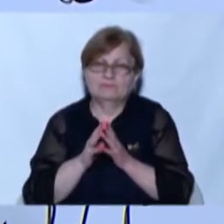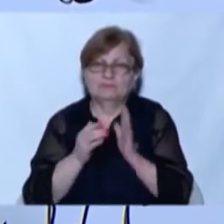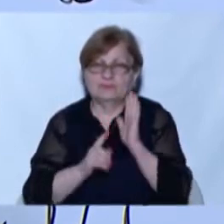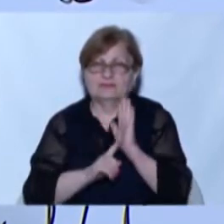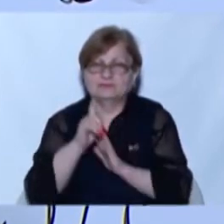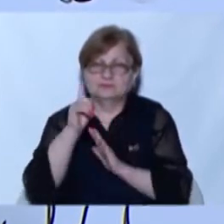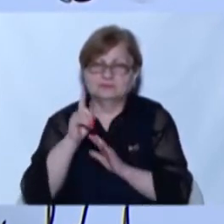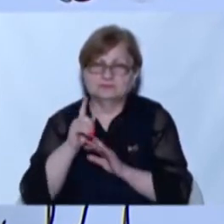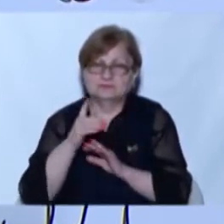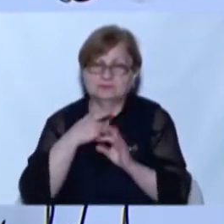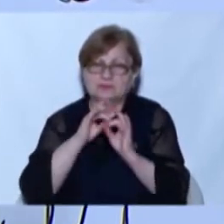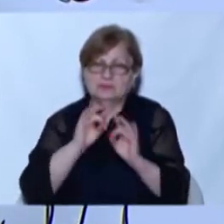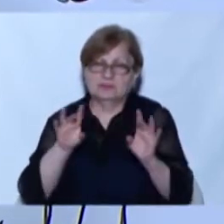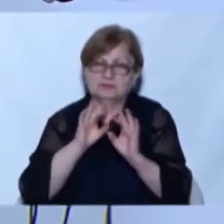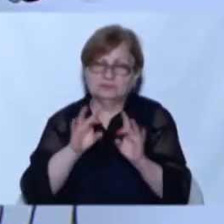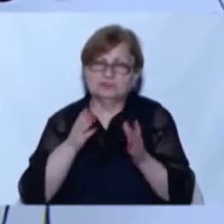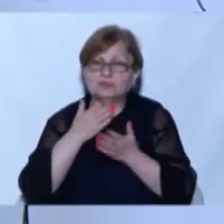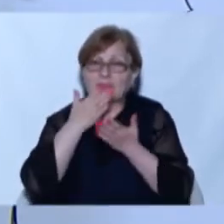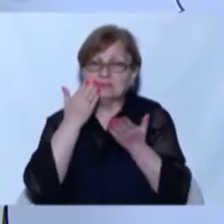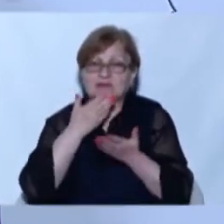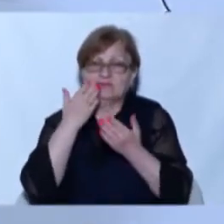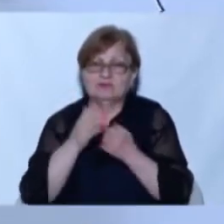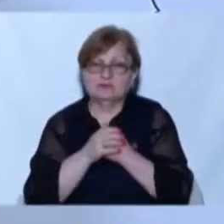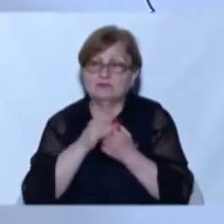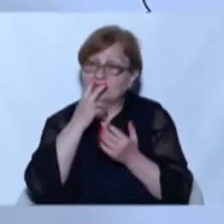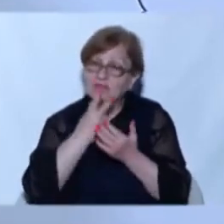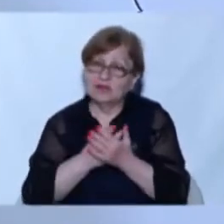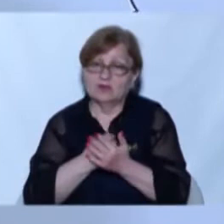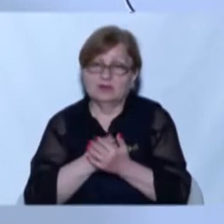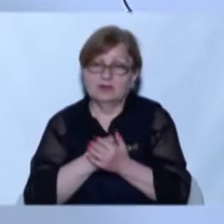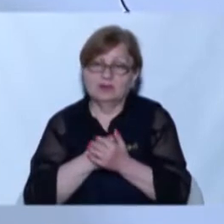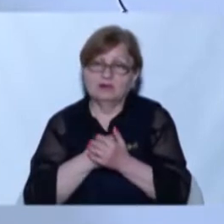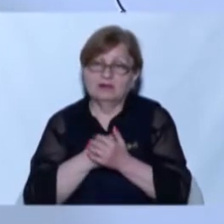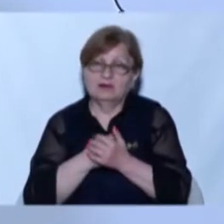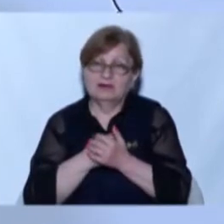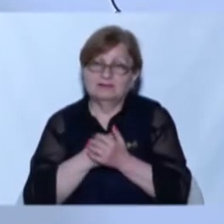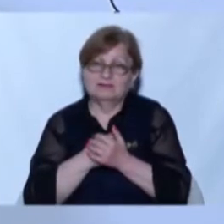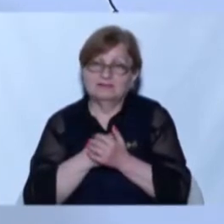შეუდგეთ მოთხრობის წაკითხვას. Ნახოთ, რამდენად